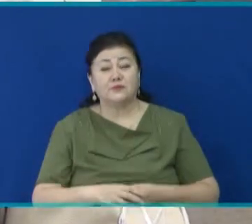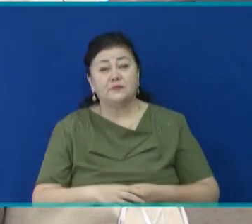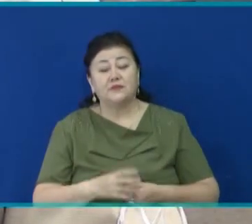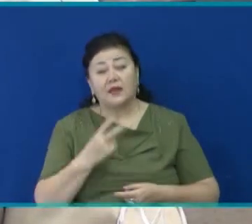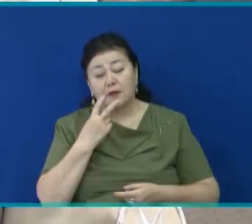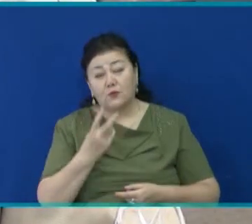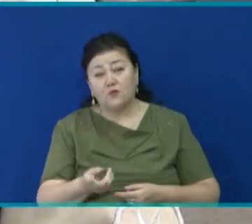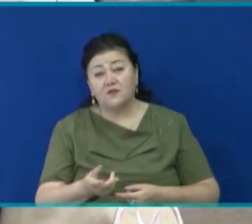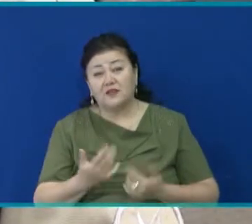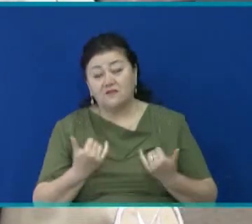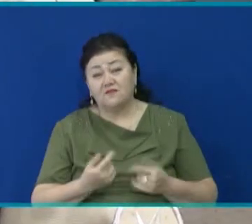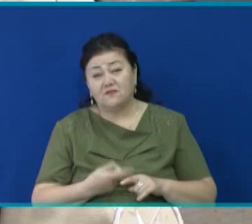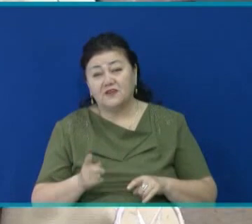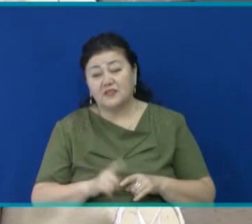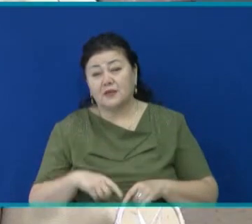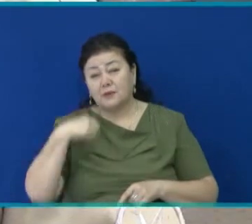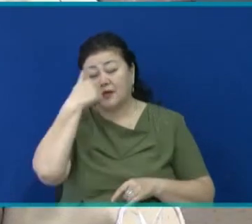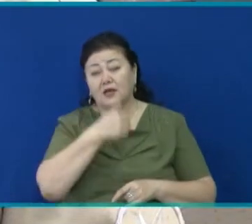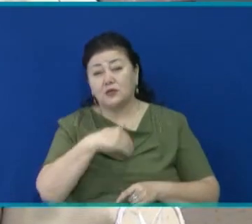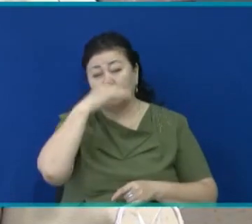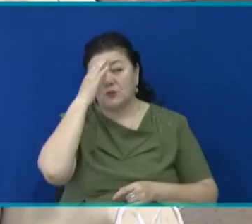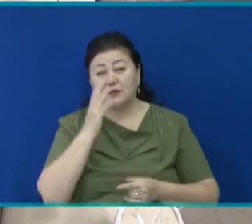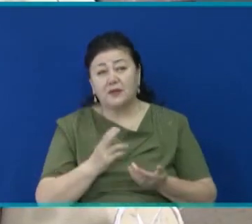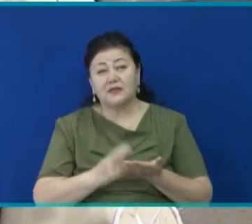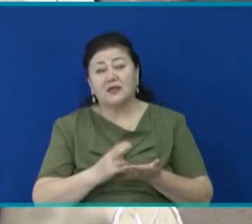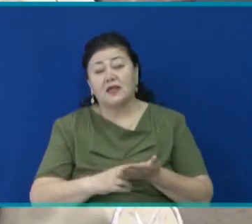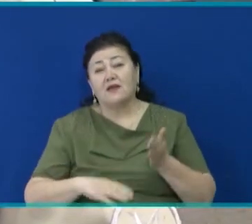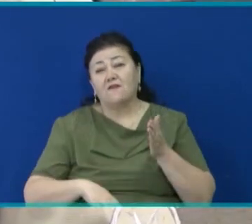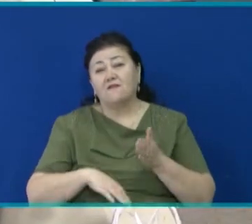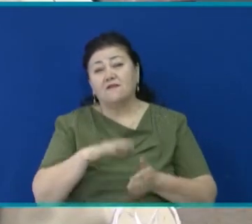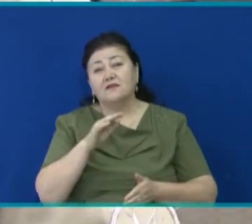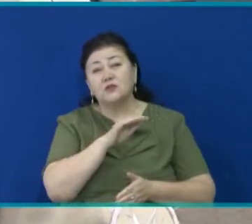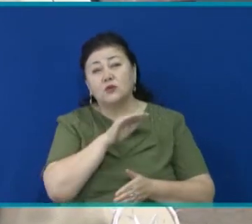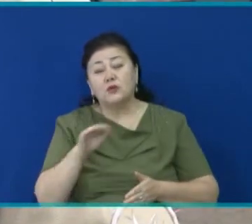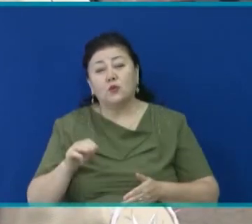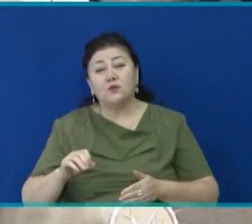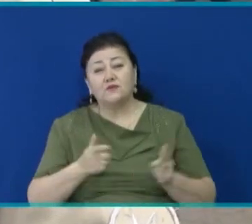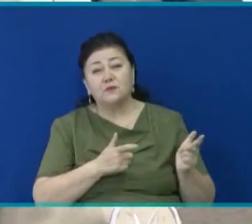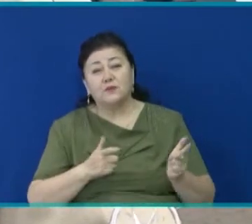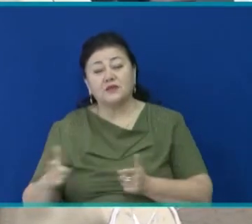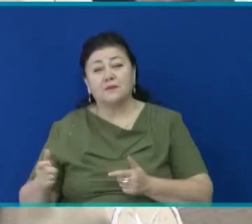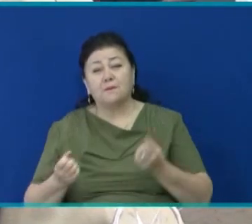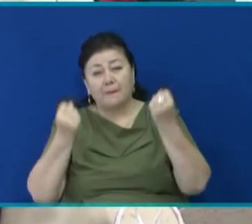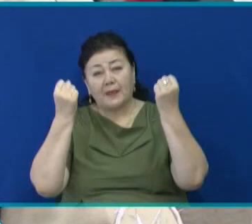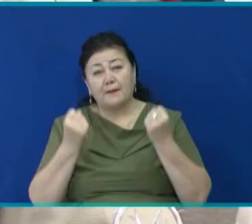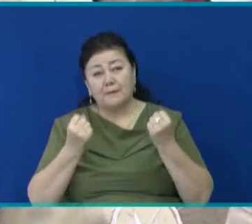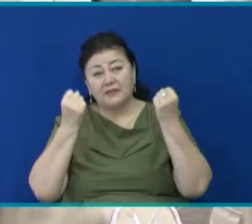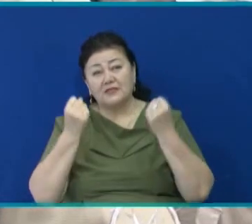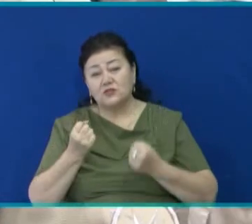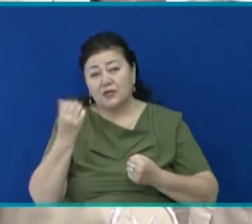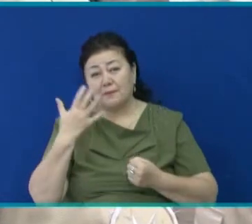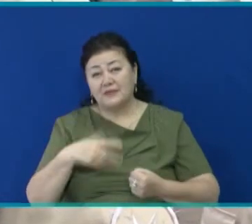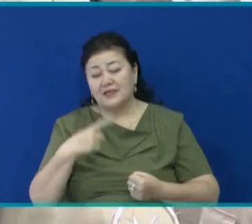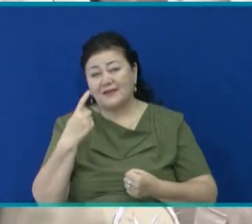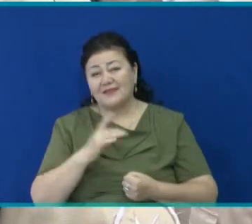Как мы заметили, в этом году дети показали еще более высокий уровень подготовки, нежели год назад. Ведь подтянуться 51 раз сможет